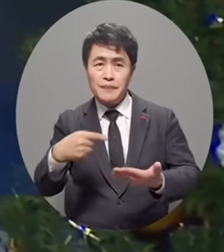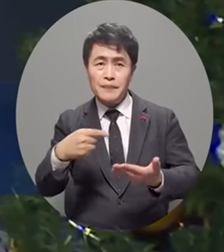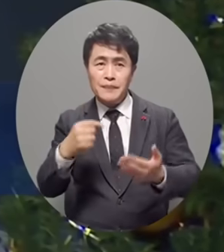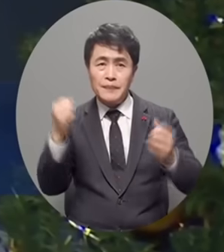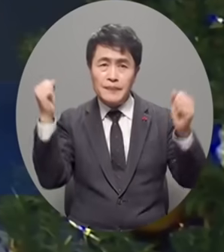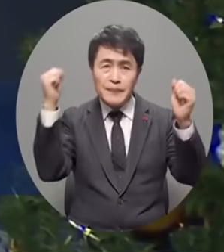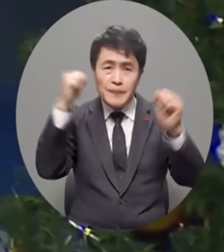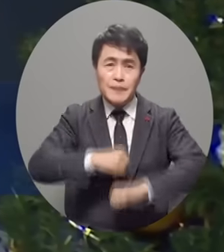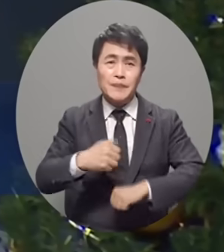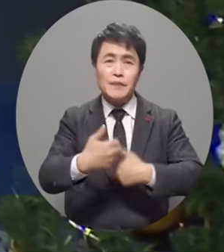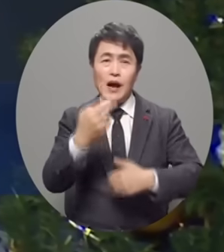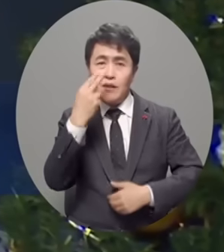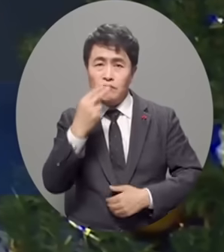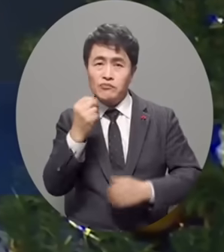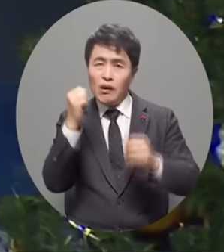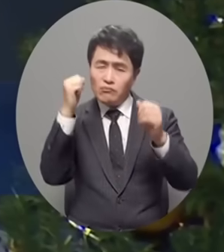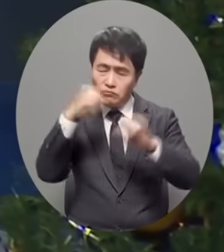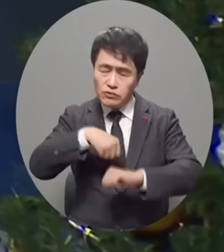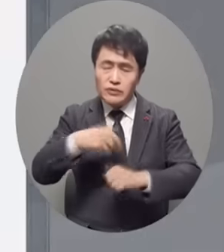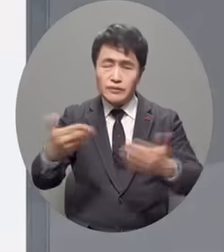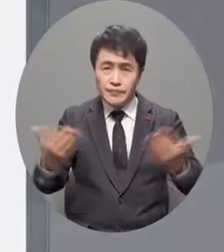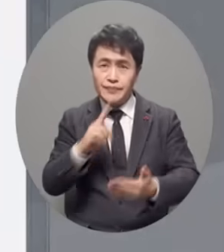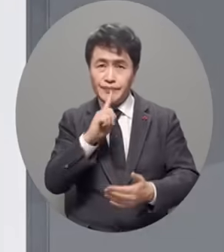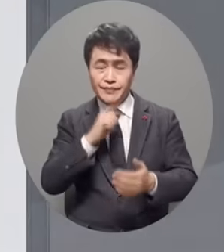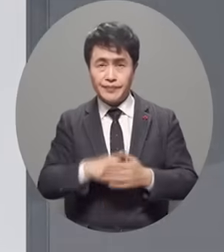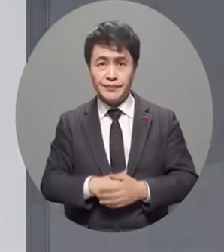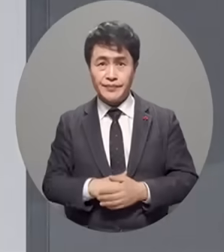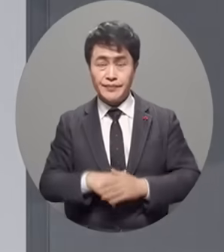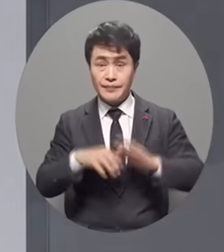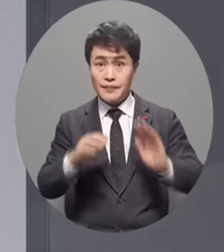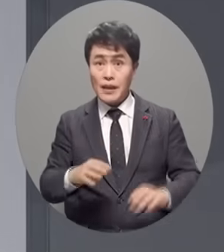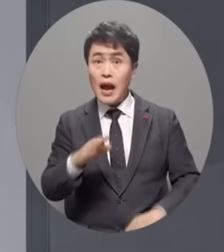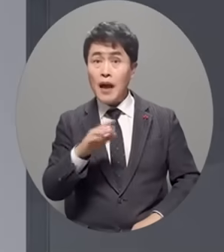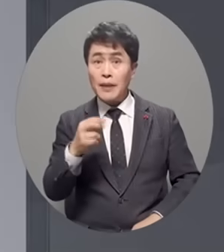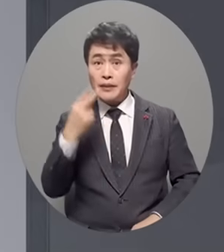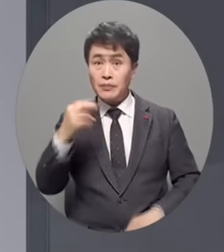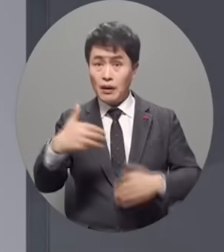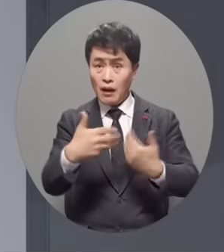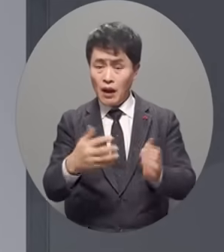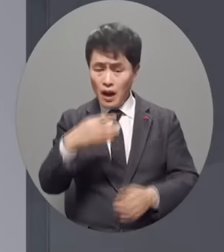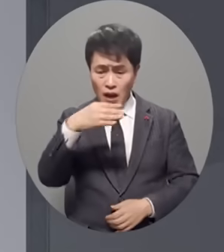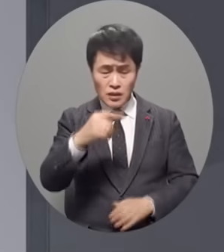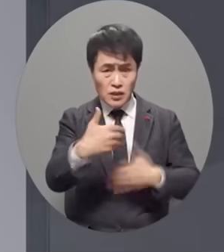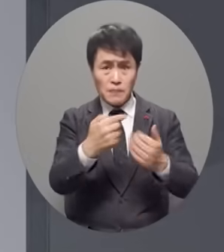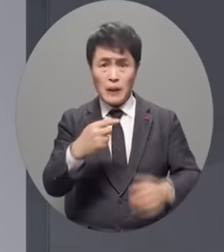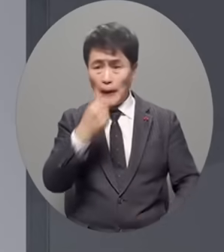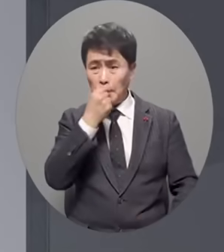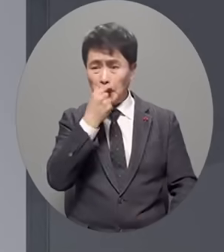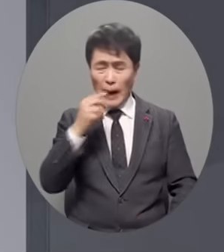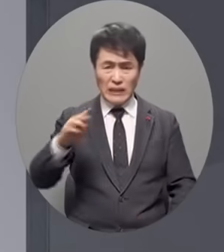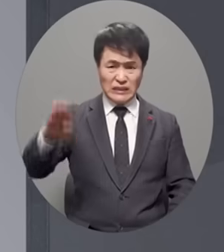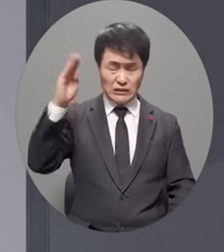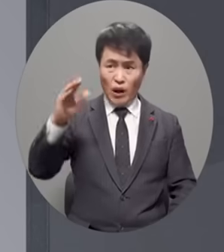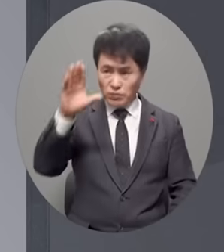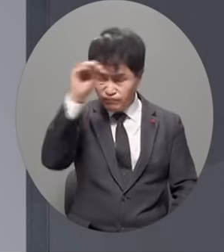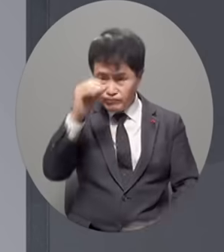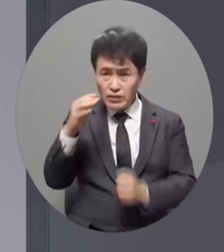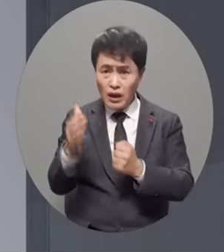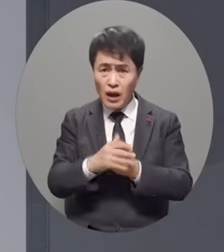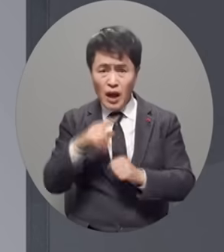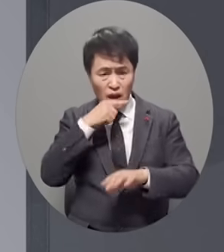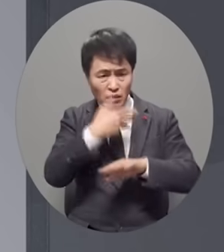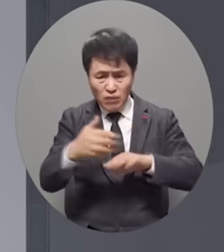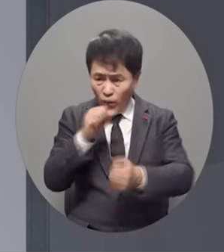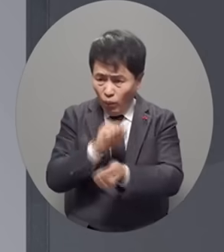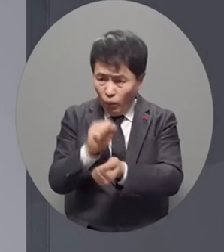doing. They're destroying our country. 바이든 대통령 측은 트럼프가 히틀러를 흉내내고 있다며 피를 오염시킨다는